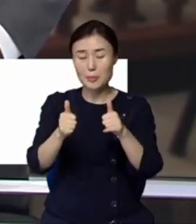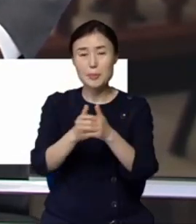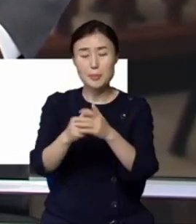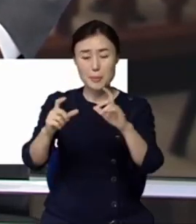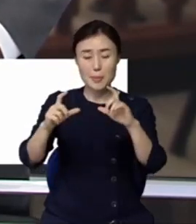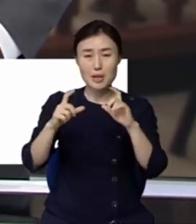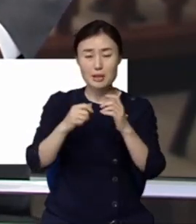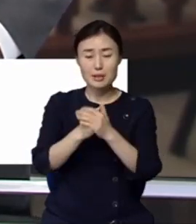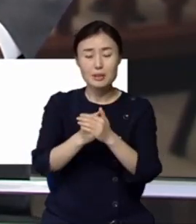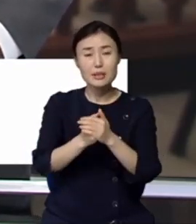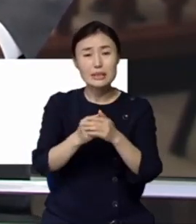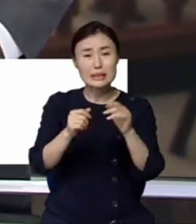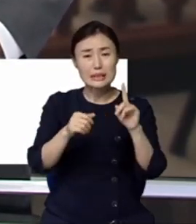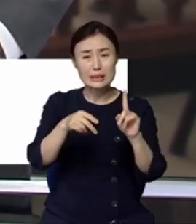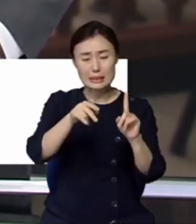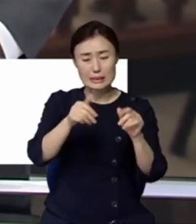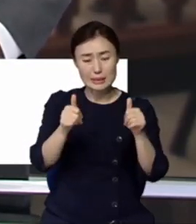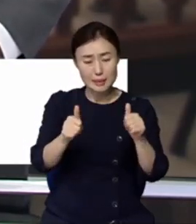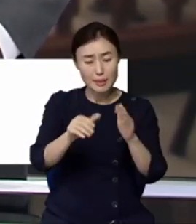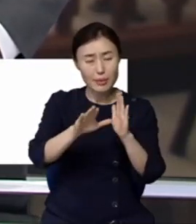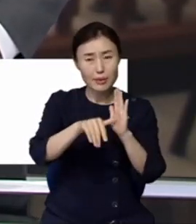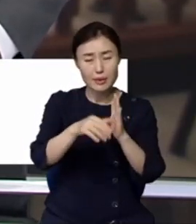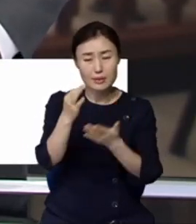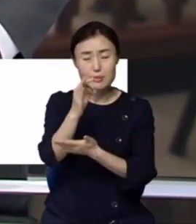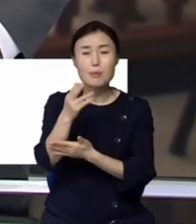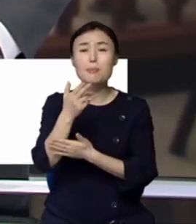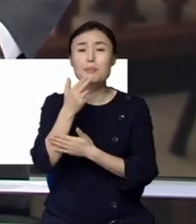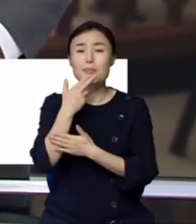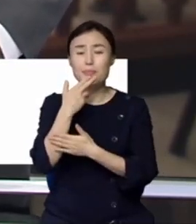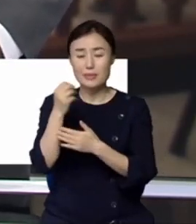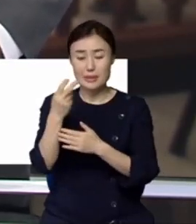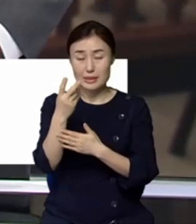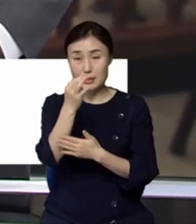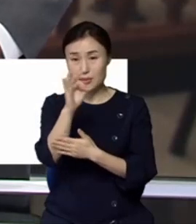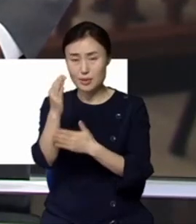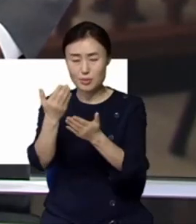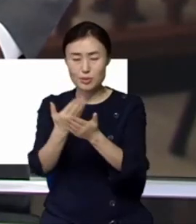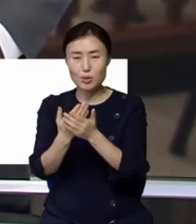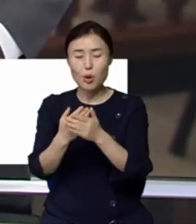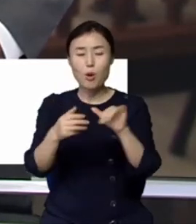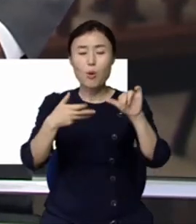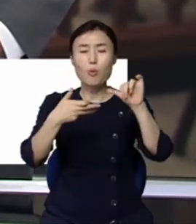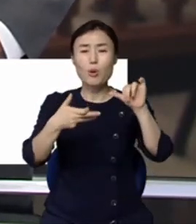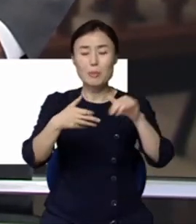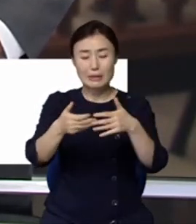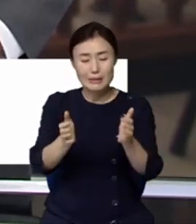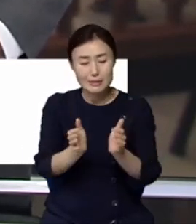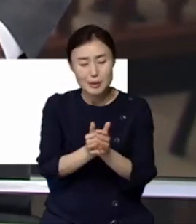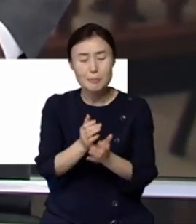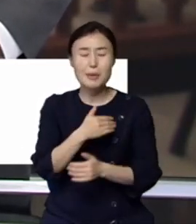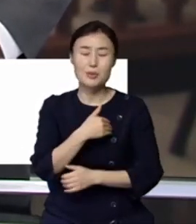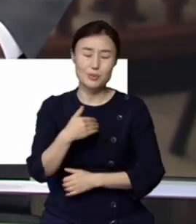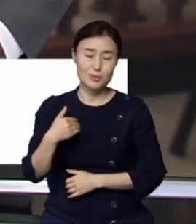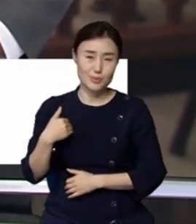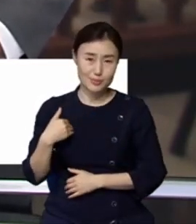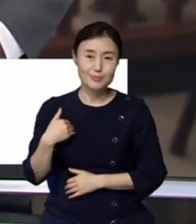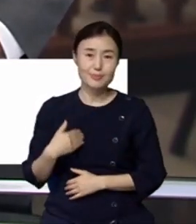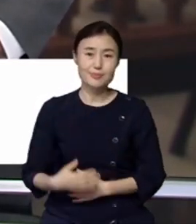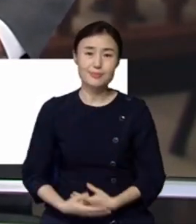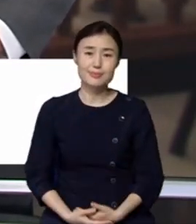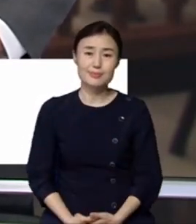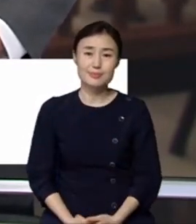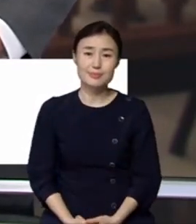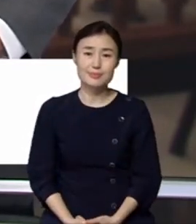1심에서 인정받지 못했던 일부 주장이 새롭게 인정되면서 5.18 단체 측은 비교적 만족스러운 결과였다는 반응입니다. 박성호